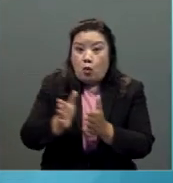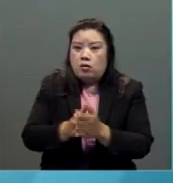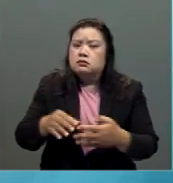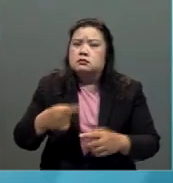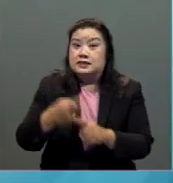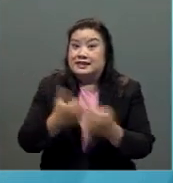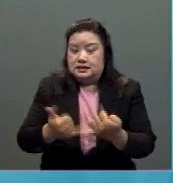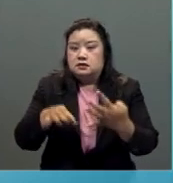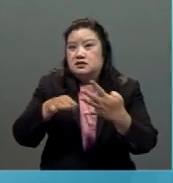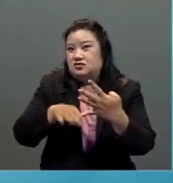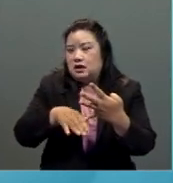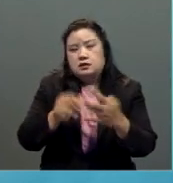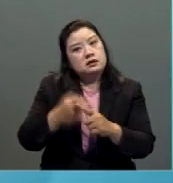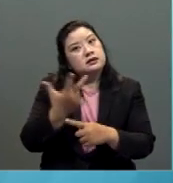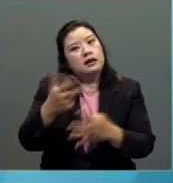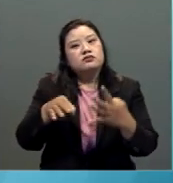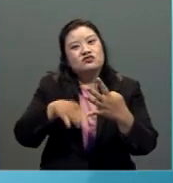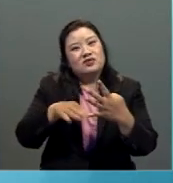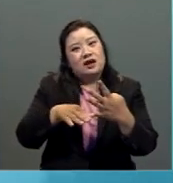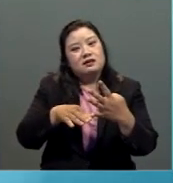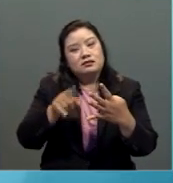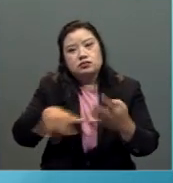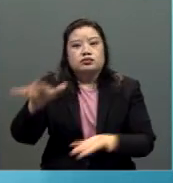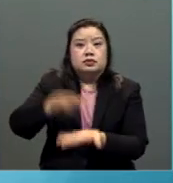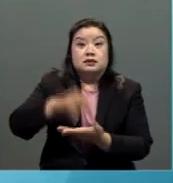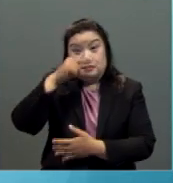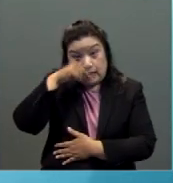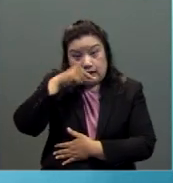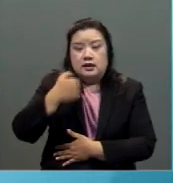แล้วก็มีนะฮะไปที่ชุมชนจำนวนม